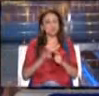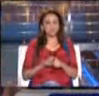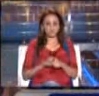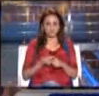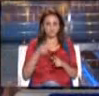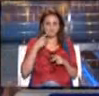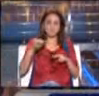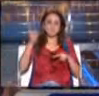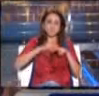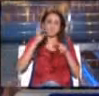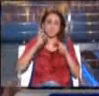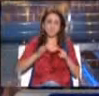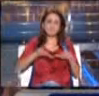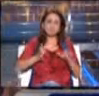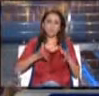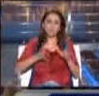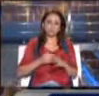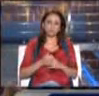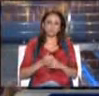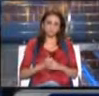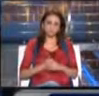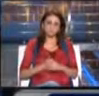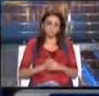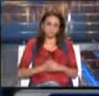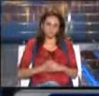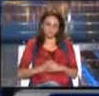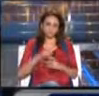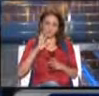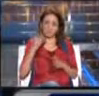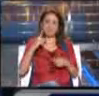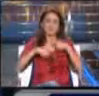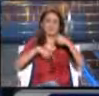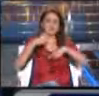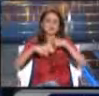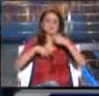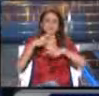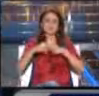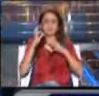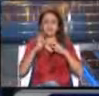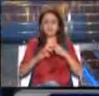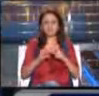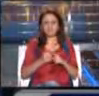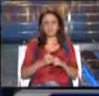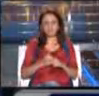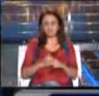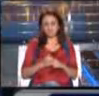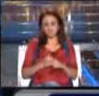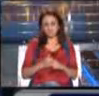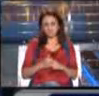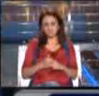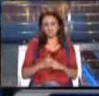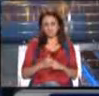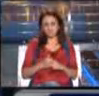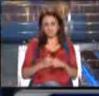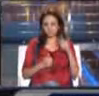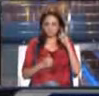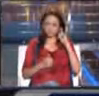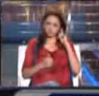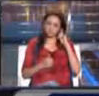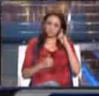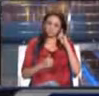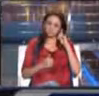النشاط ضروره. ليه بيلعب؟ هو بيتكلم على فكره استمرار او الحفاظ على استمرار النشاط الرياضي. لا لا لا عشان